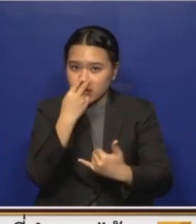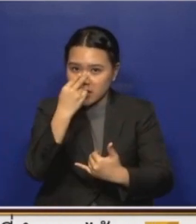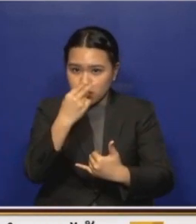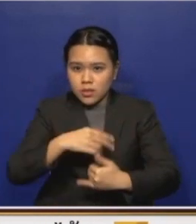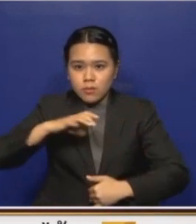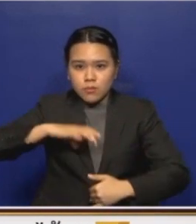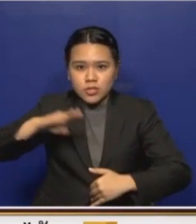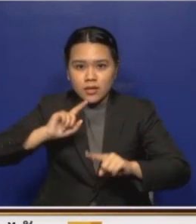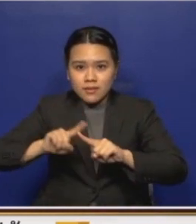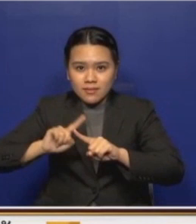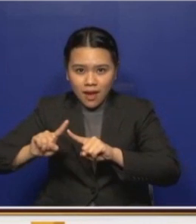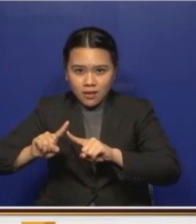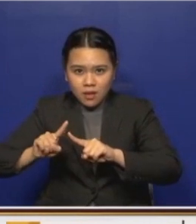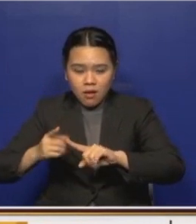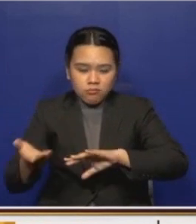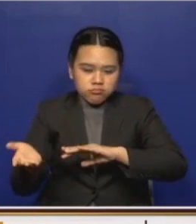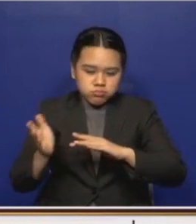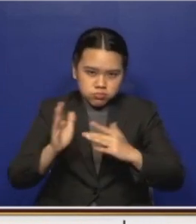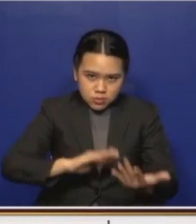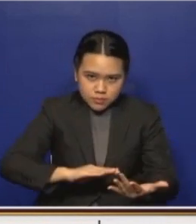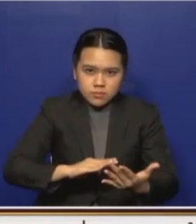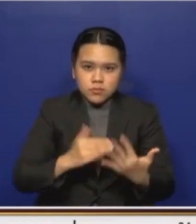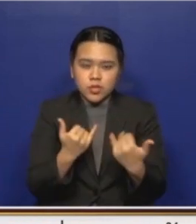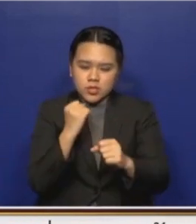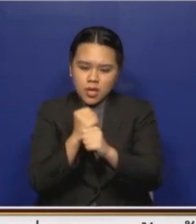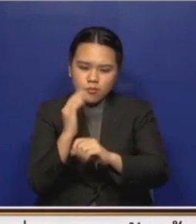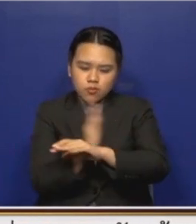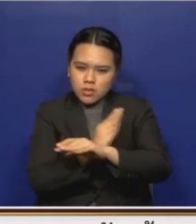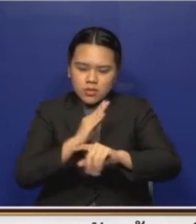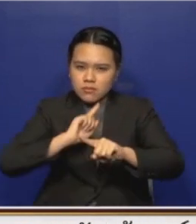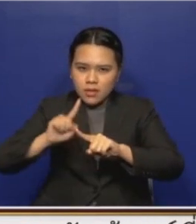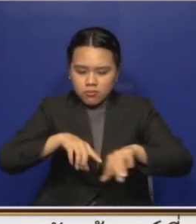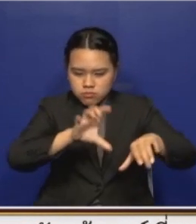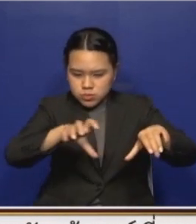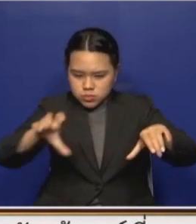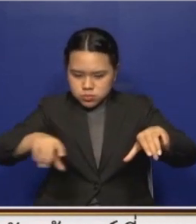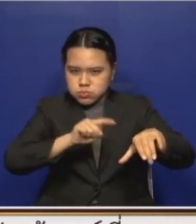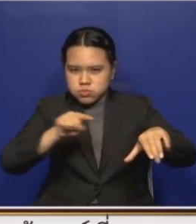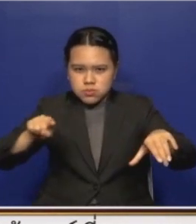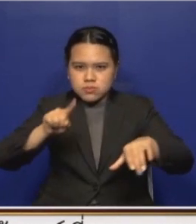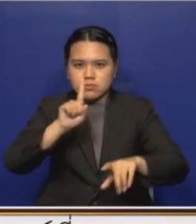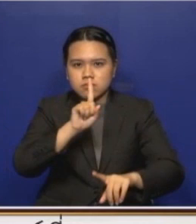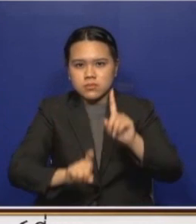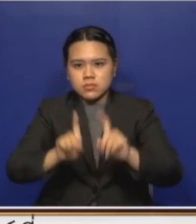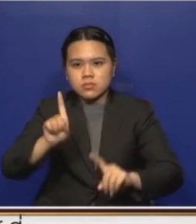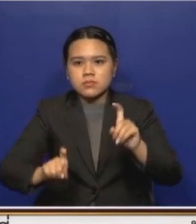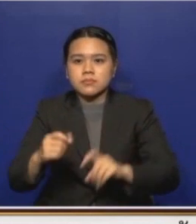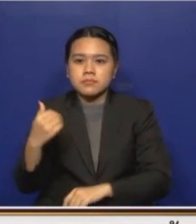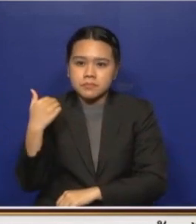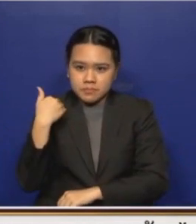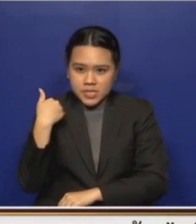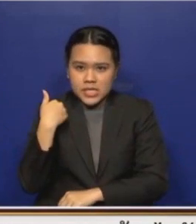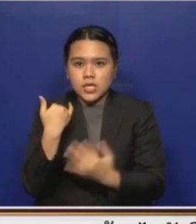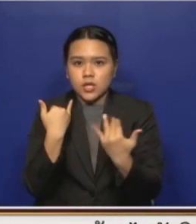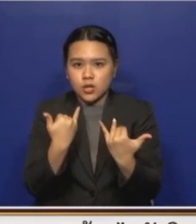ริษัทต่างๆอย่างมากมายมหาศาลผมย้ำนะฮะเป็นวิกฤตเศรษฐกิจที่ใหญ่ที่สุดของประเทศไทยนับตั้งแต่